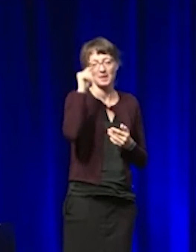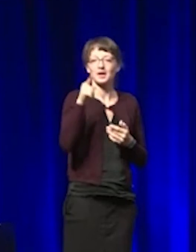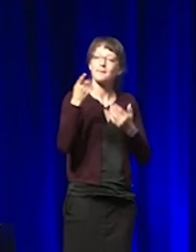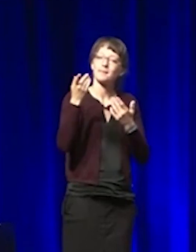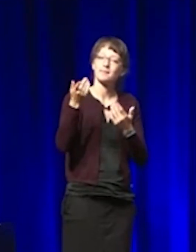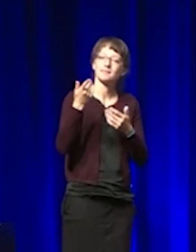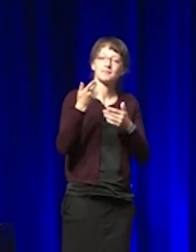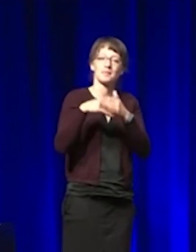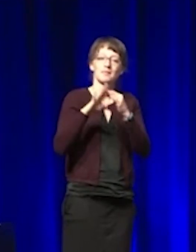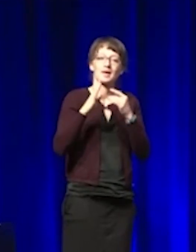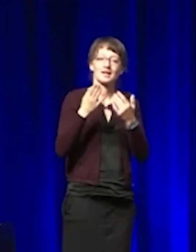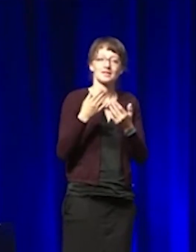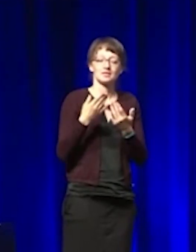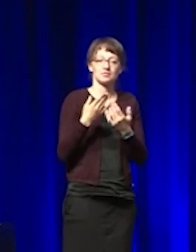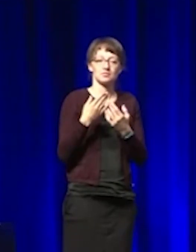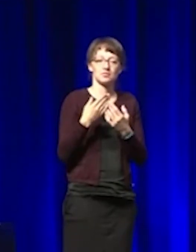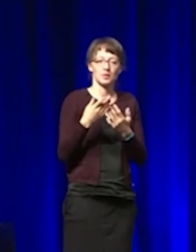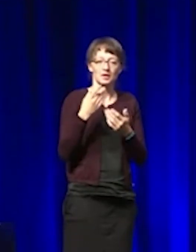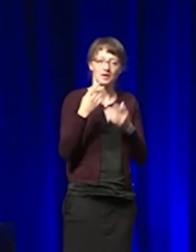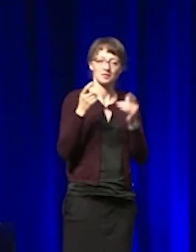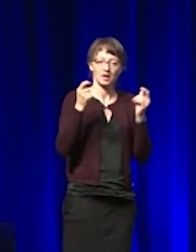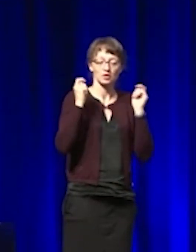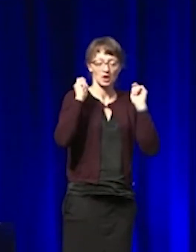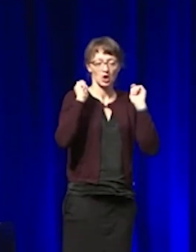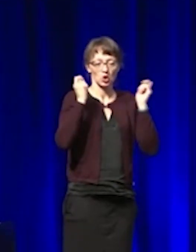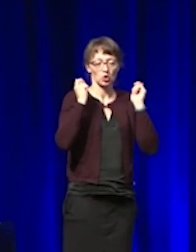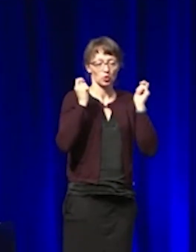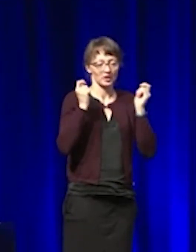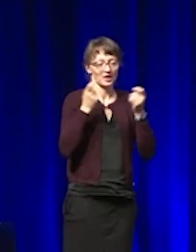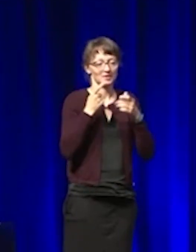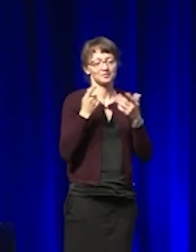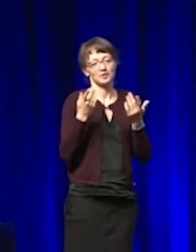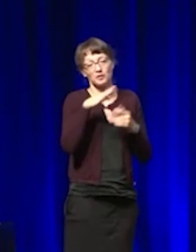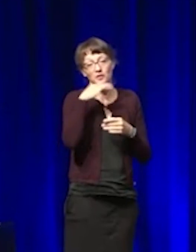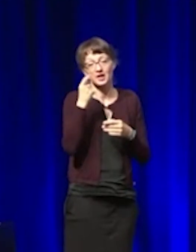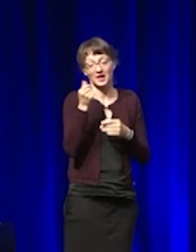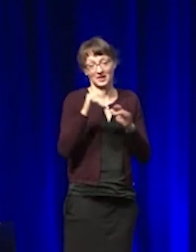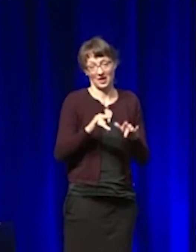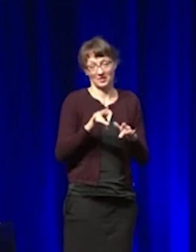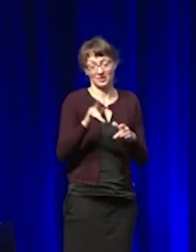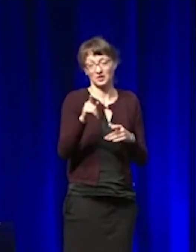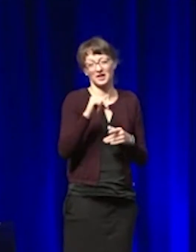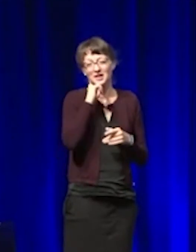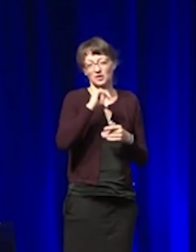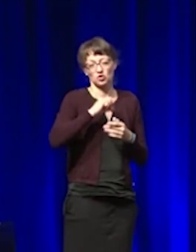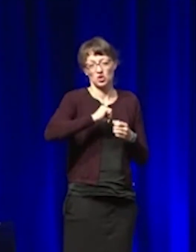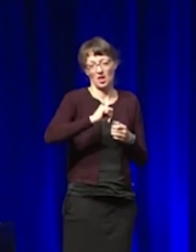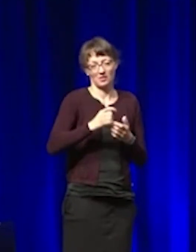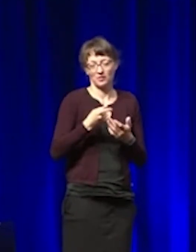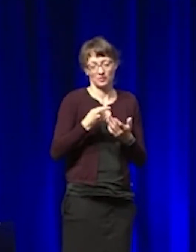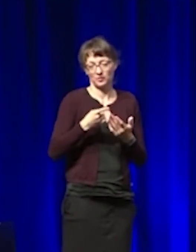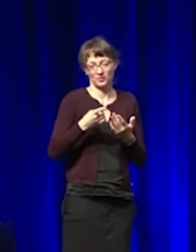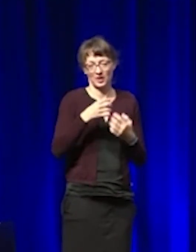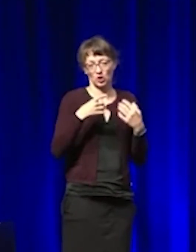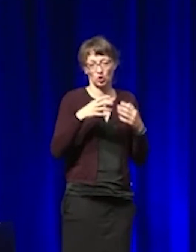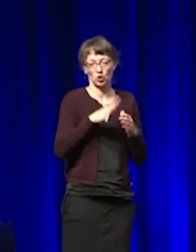sehr gezielt an Grundeigentum festhalten und es nicht leichtfertig veräußern. Ich